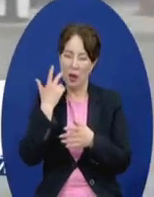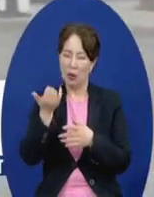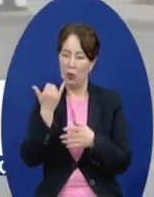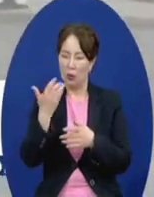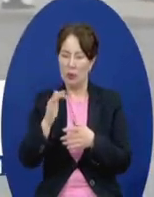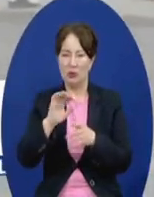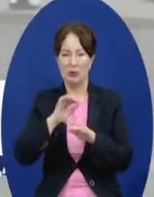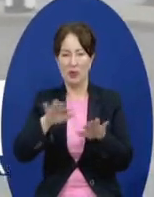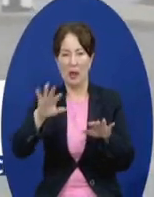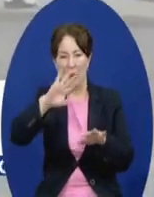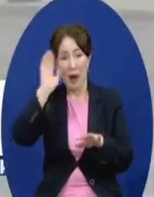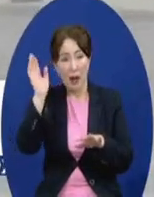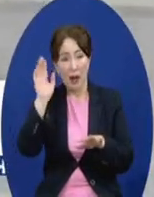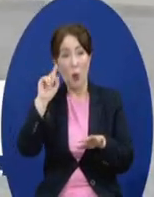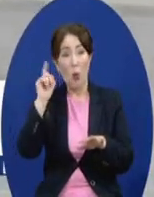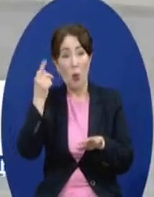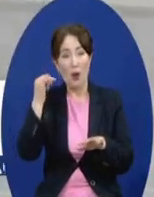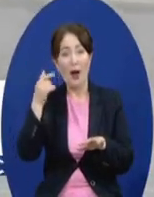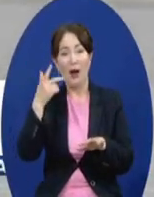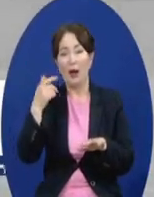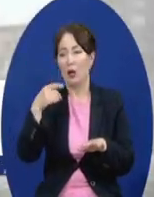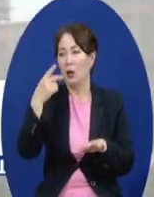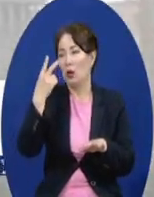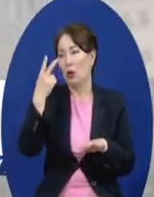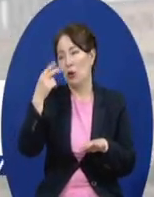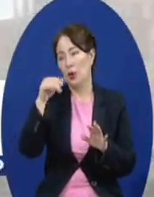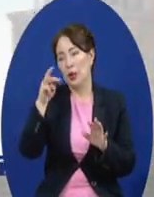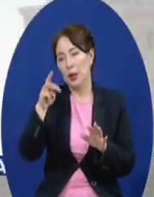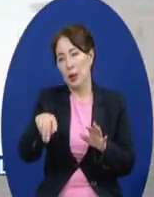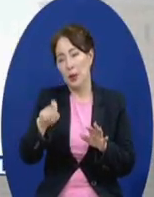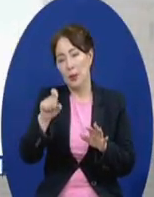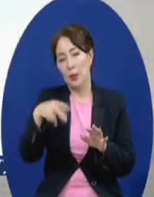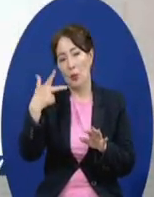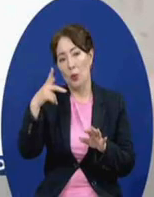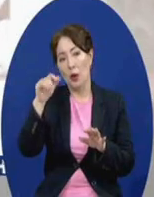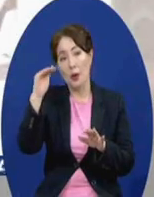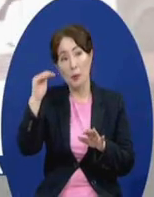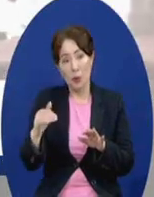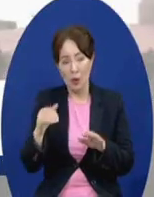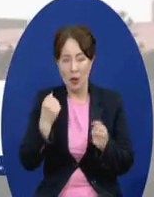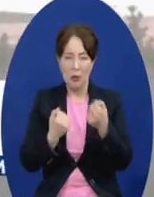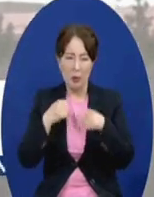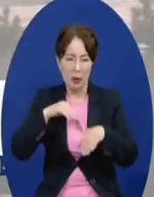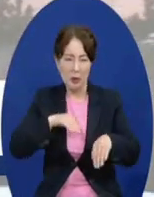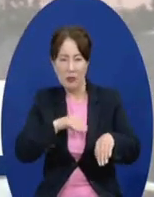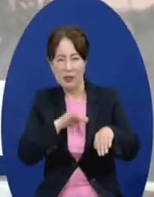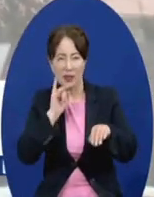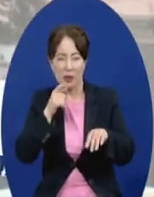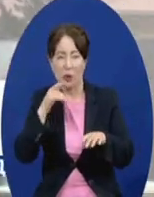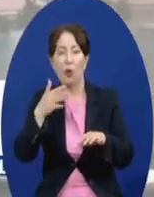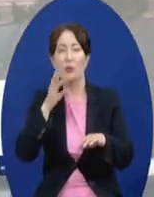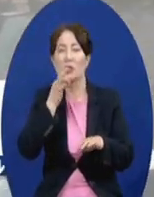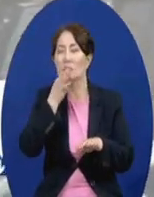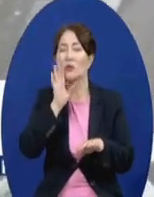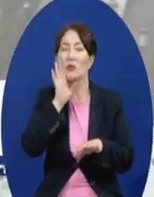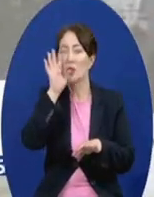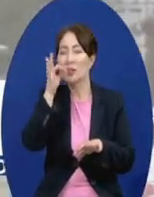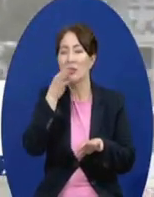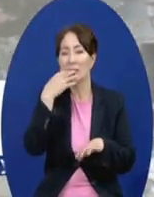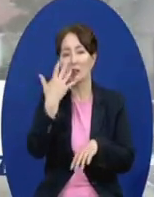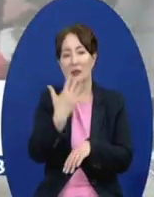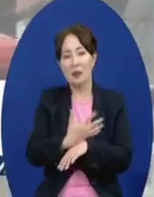хийснээр хит халуун, хураагарыг 2-3 хэмээр буудаг. Замын хөдөлгөөний урсгал нэмэгдэхээс өмнө өглөө 5-6 цагийн